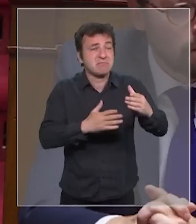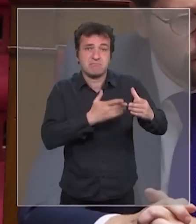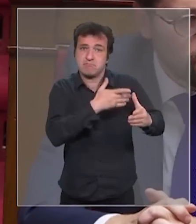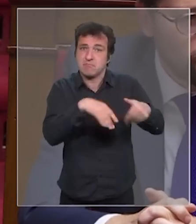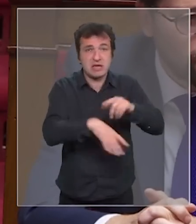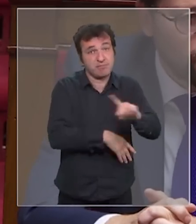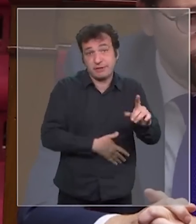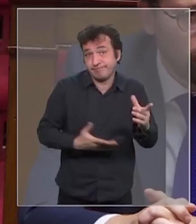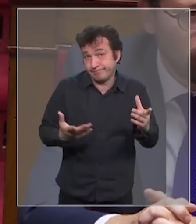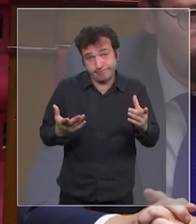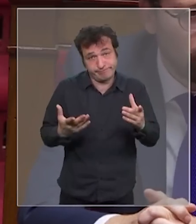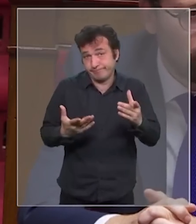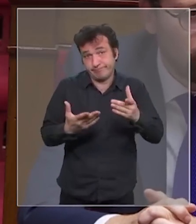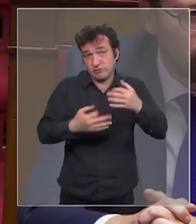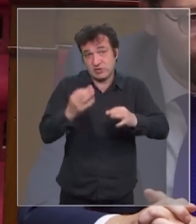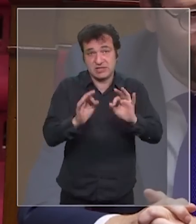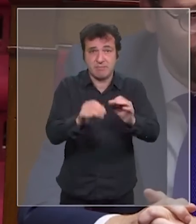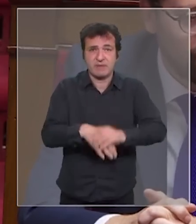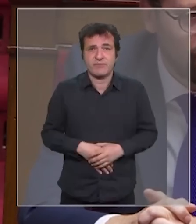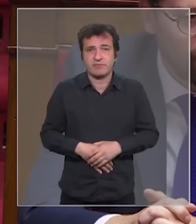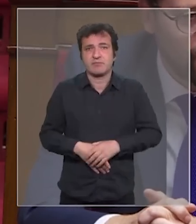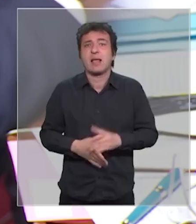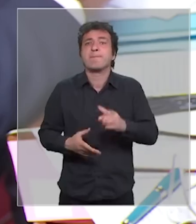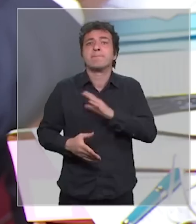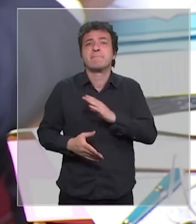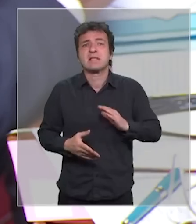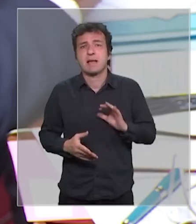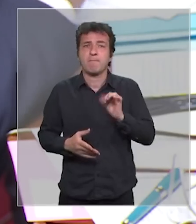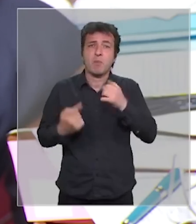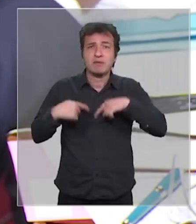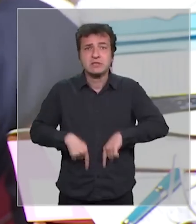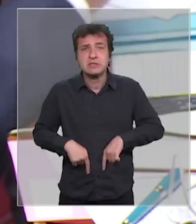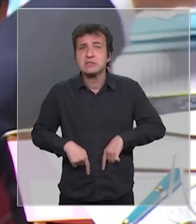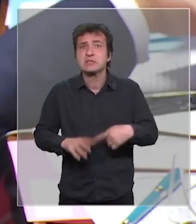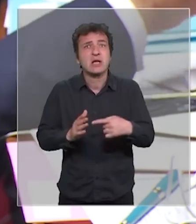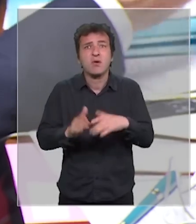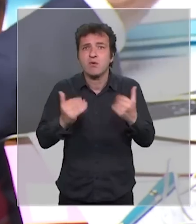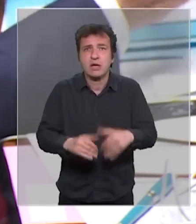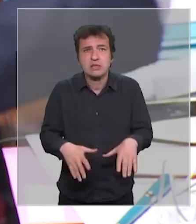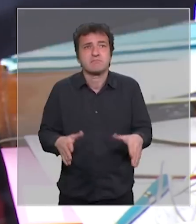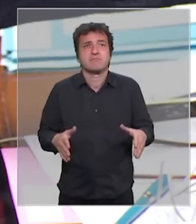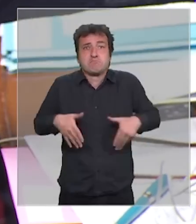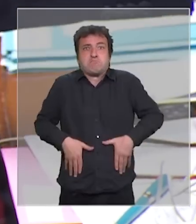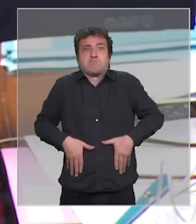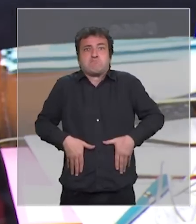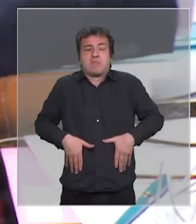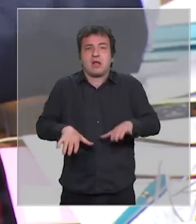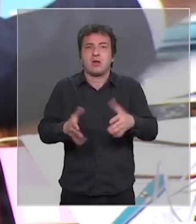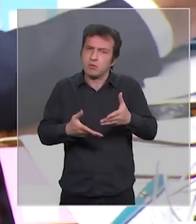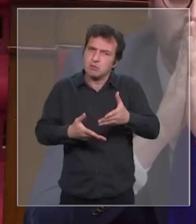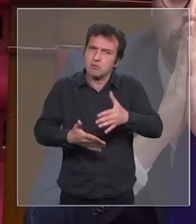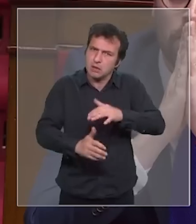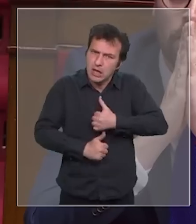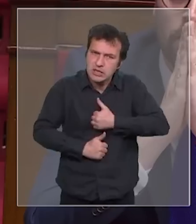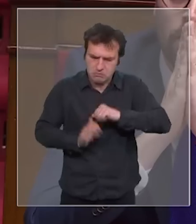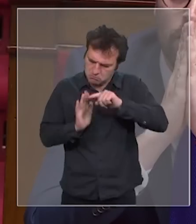ministre, quand cesserez-vous d'être pétrifiée? Et quand prendrez-vous enfin les mesures fortes pour recréer et